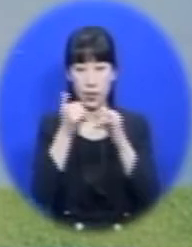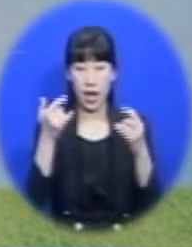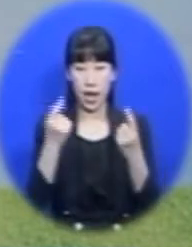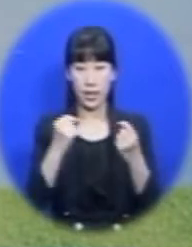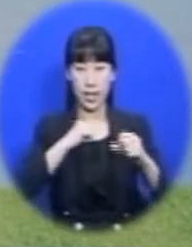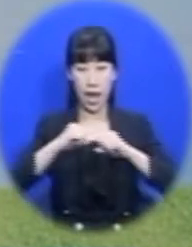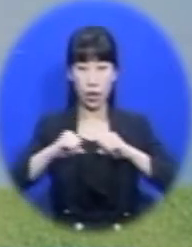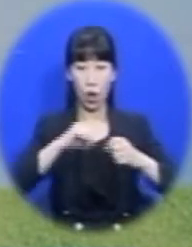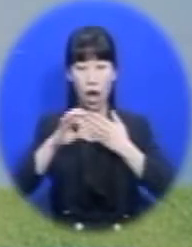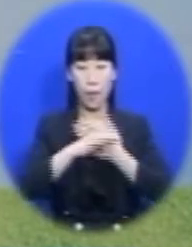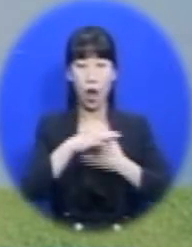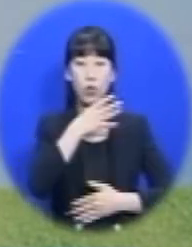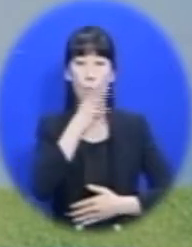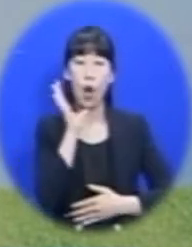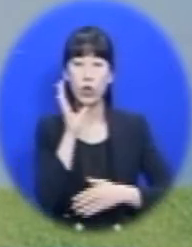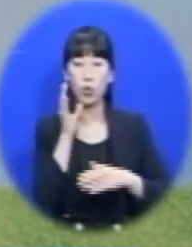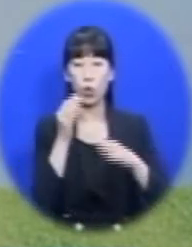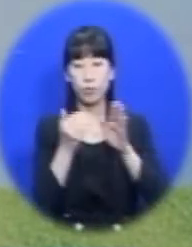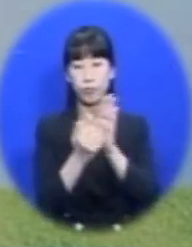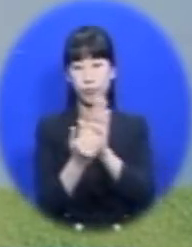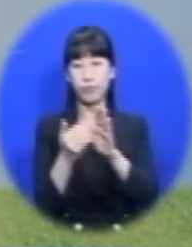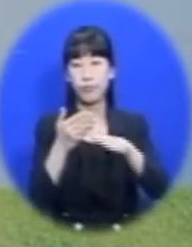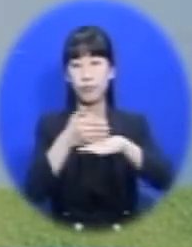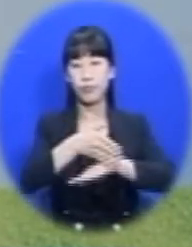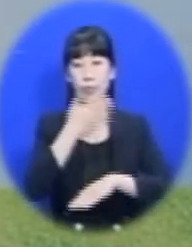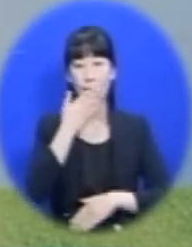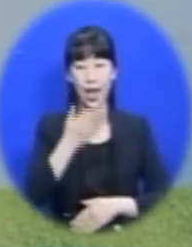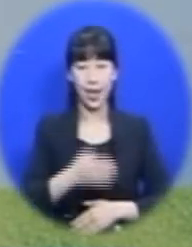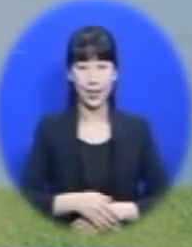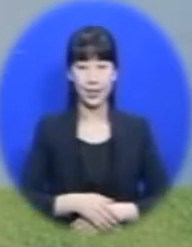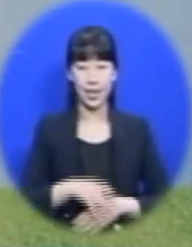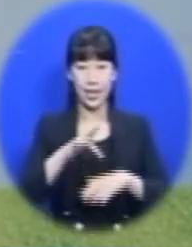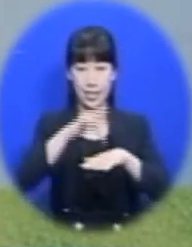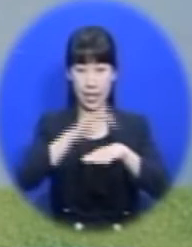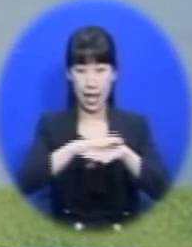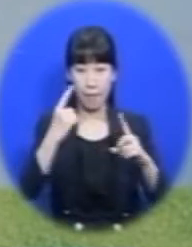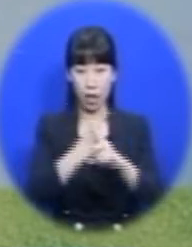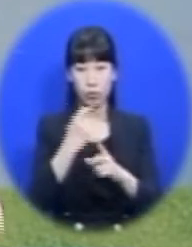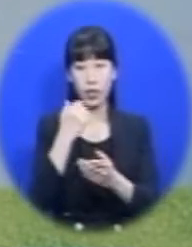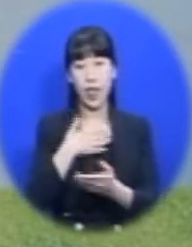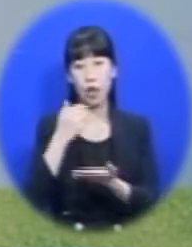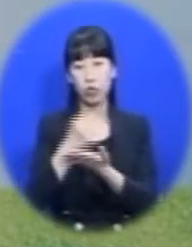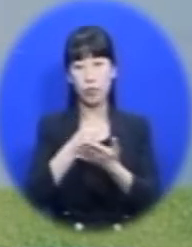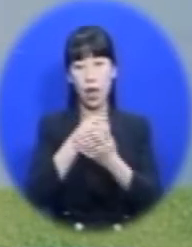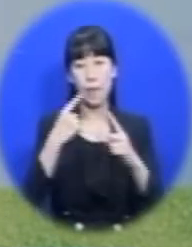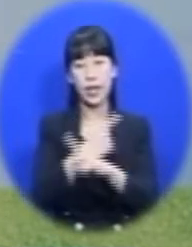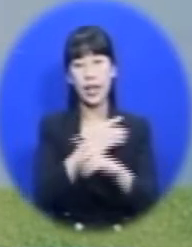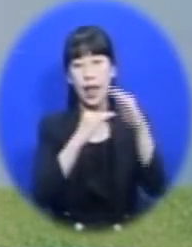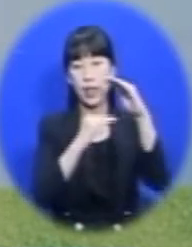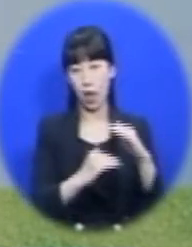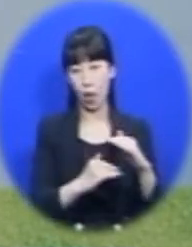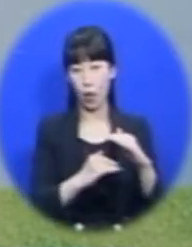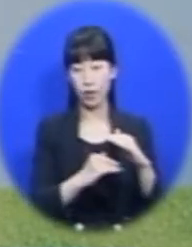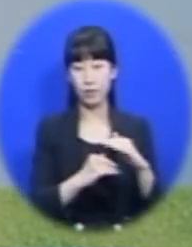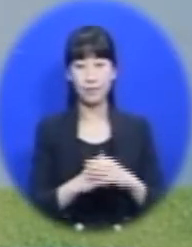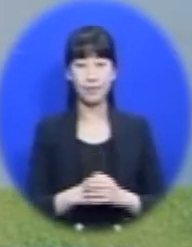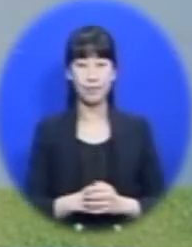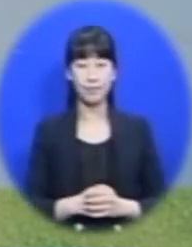가지면 노화도 늦춰진다. 습관을 바꾸면 운명이 바뀐다. 뭐 대략 이런 내용입니다.